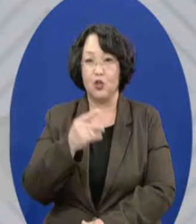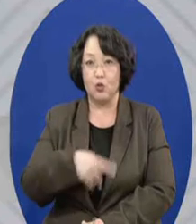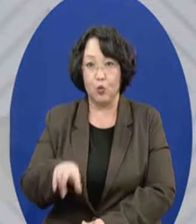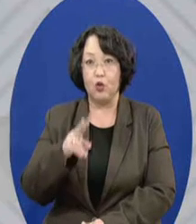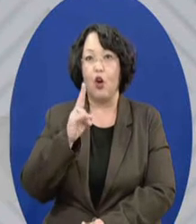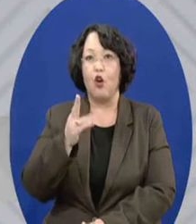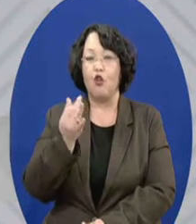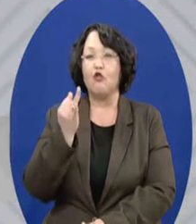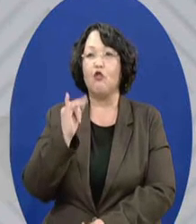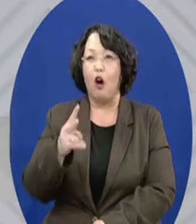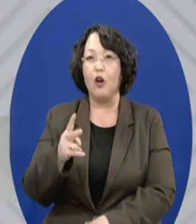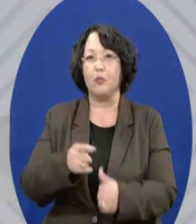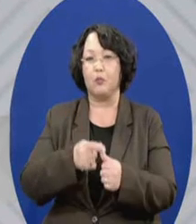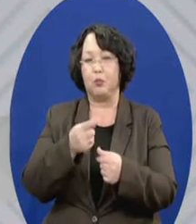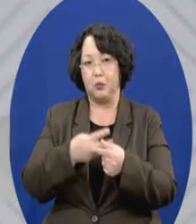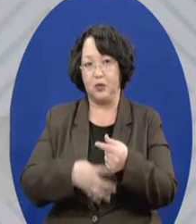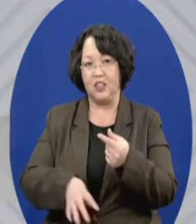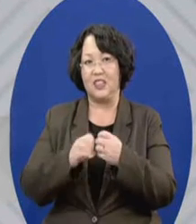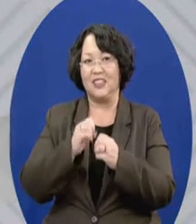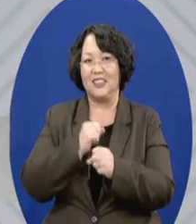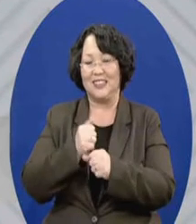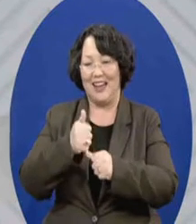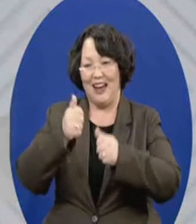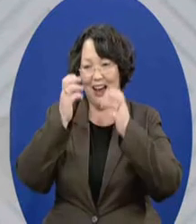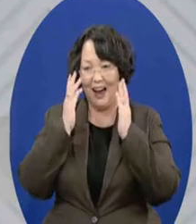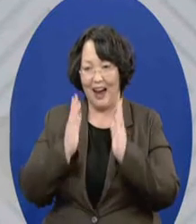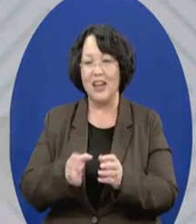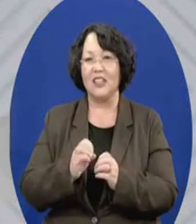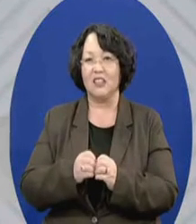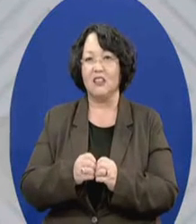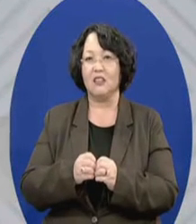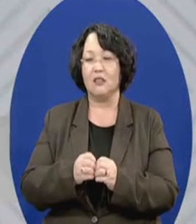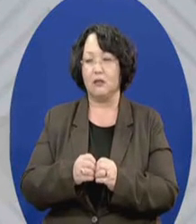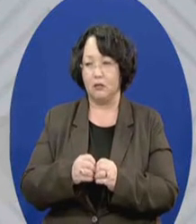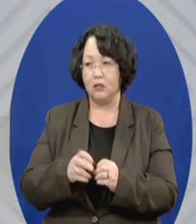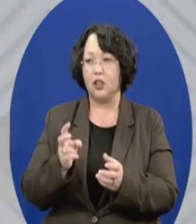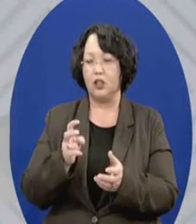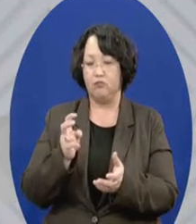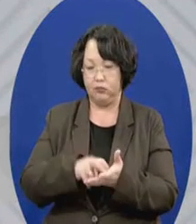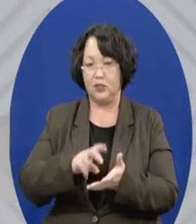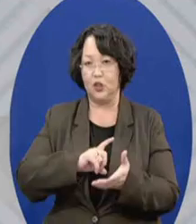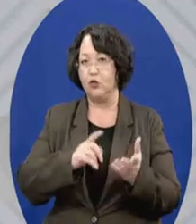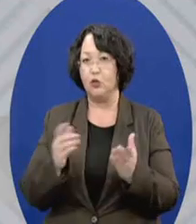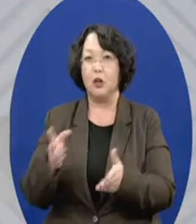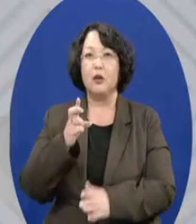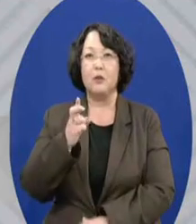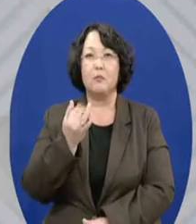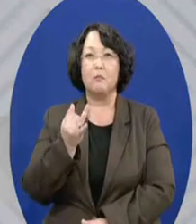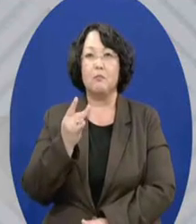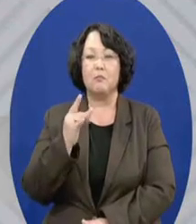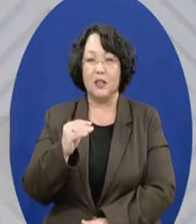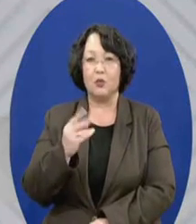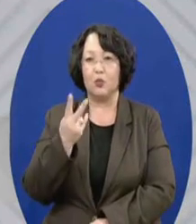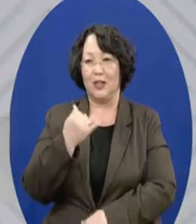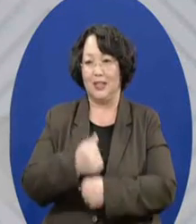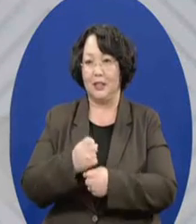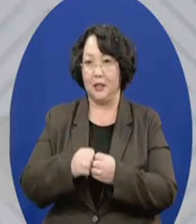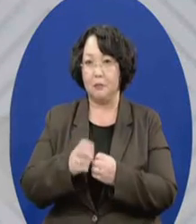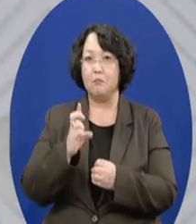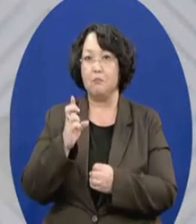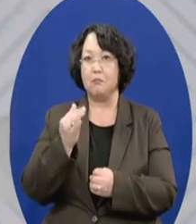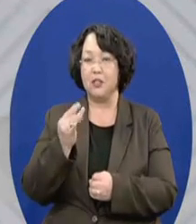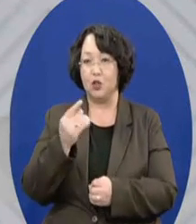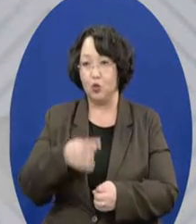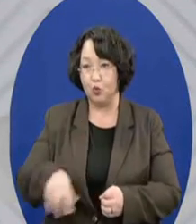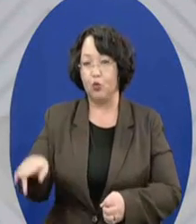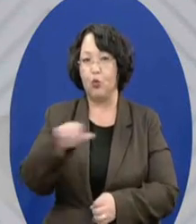койнуудаа бүртгэж авах та нилээд сайн анхаарч ажилласны үндсэн дээр аав. Яг тэгэхээр эргээд энэ бирж үйл ажиллагаа явуулж байгаа биржүүд бол өөрсдөө бас